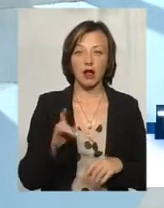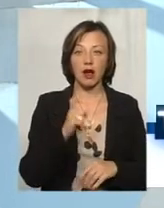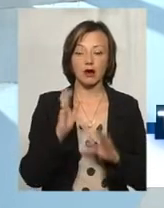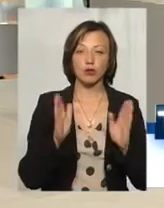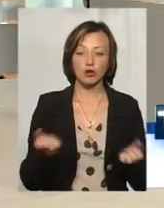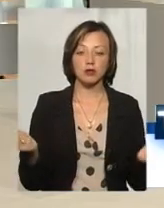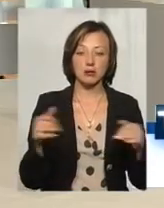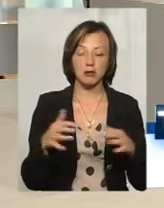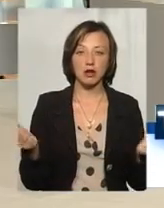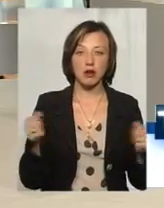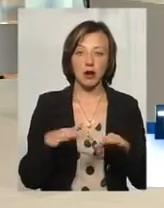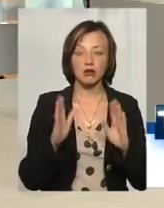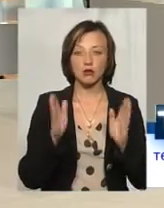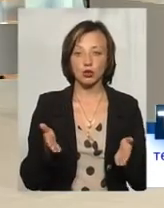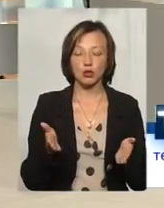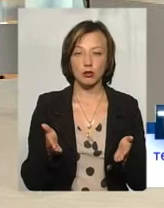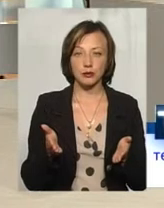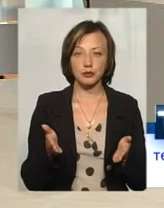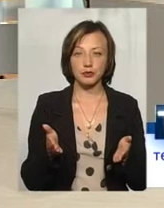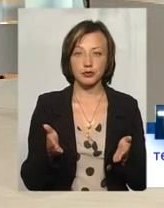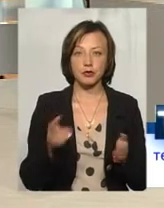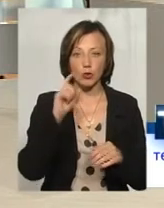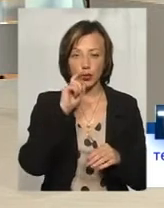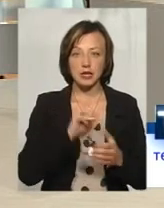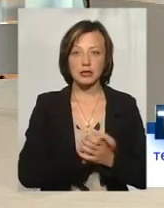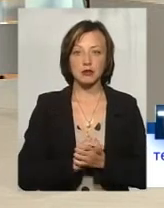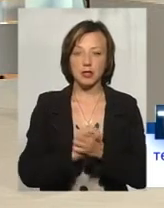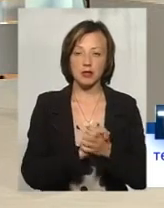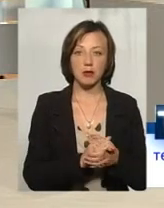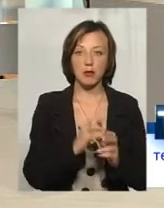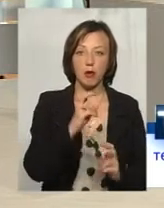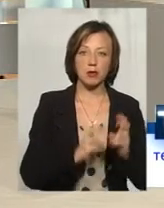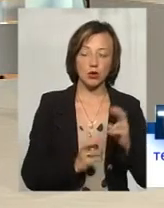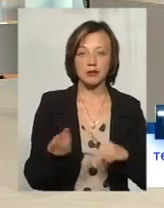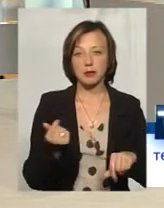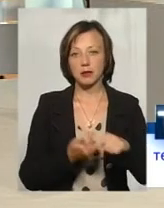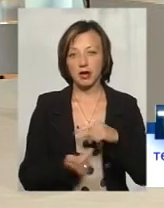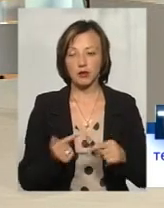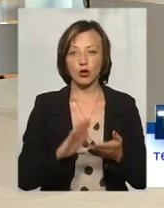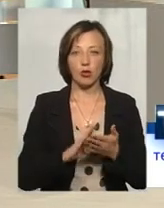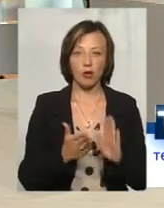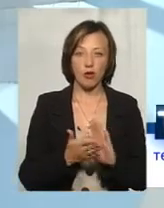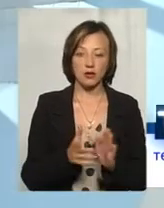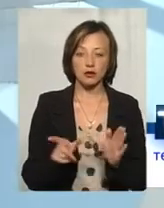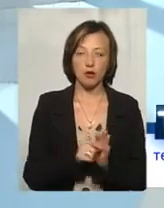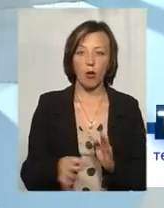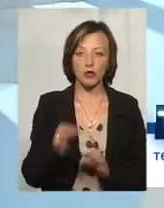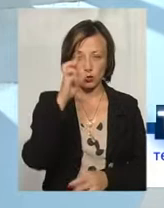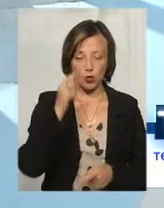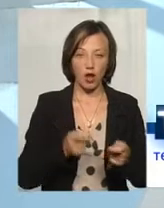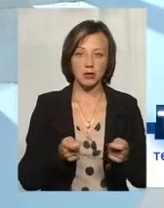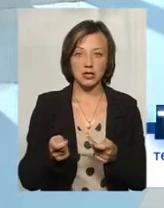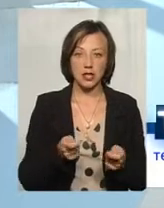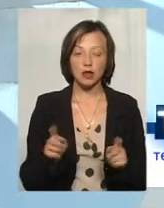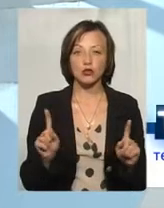будемо збирати. Ми домовились з Українською спілкою промисловців-підприємців, ми домовились з обласною державною